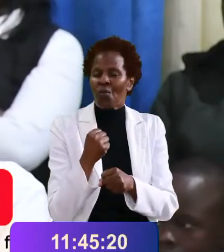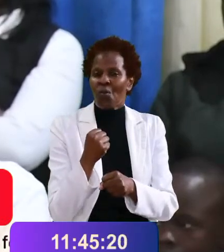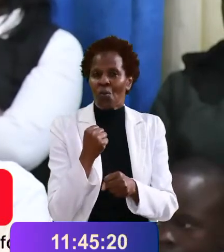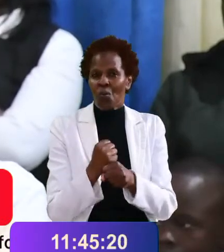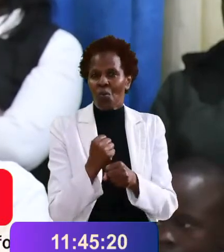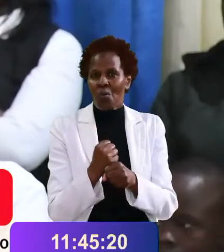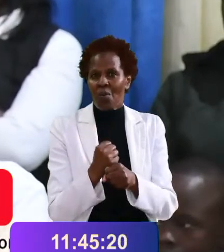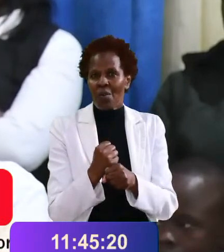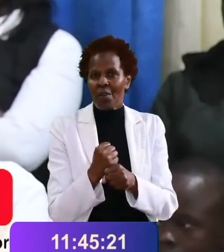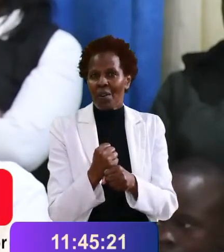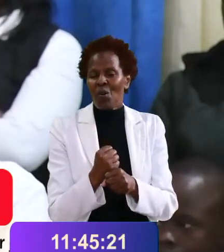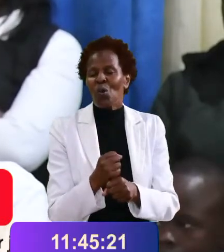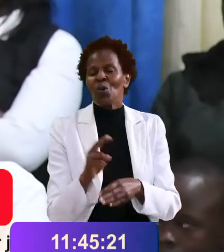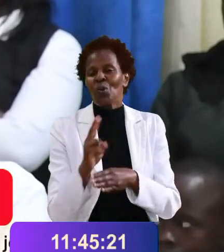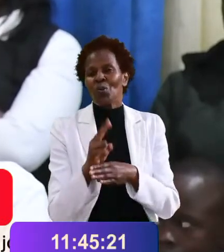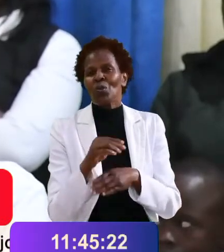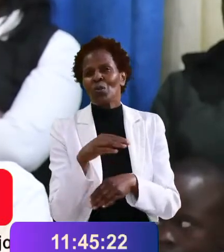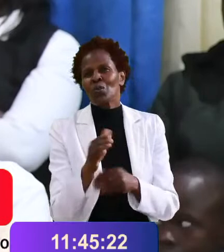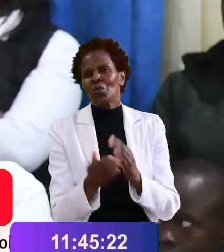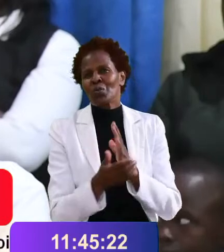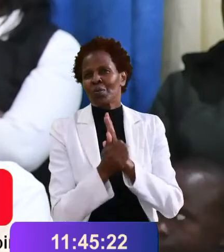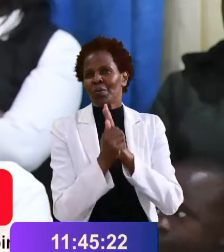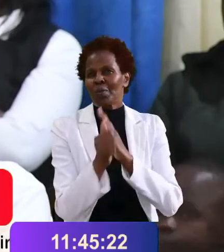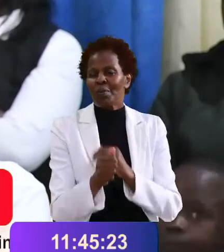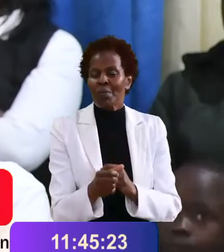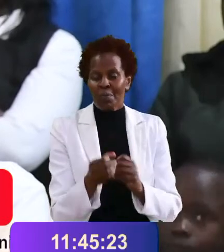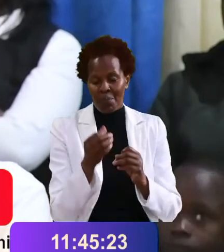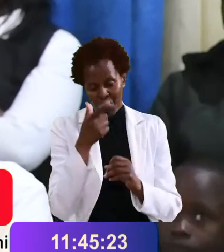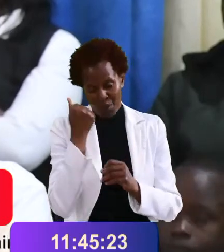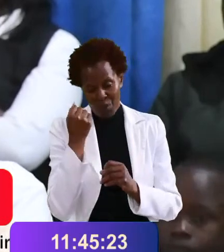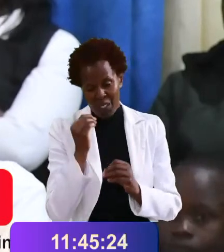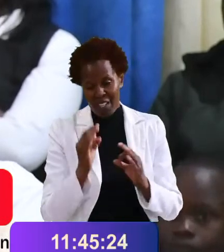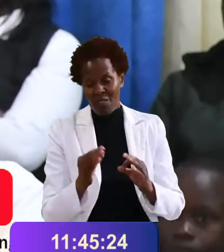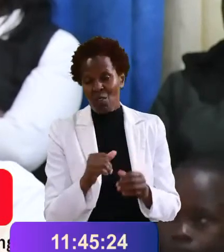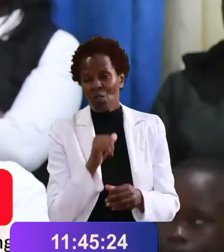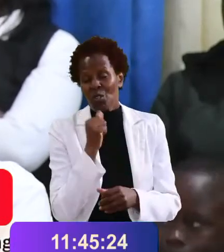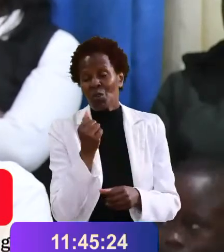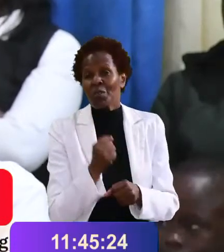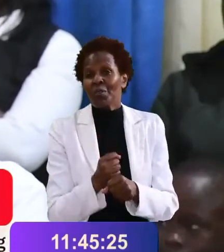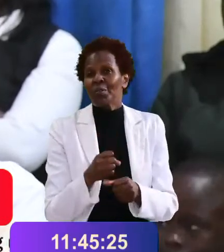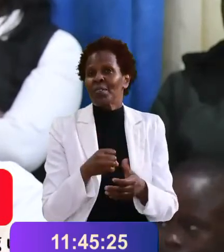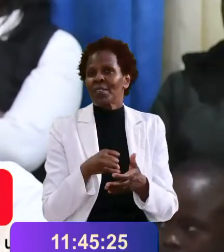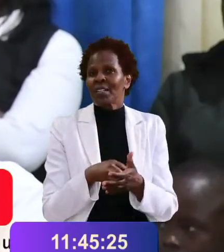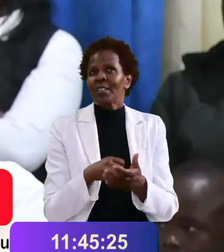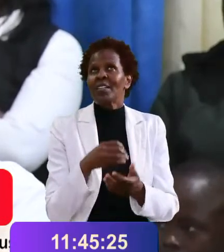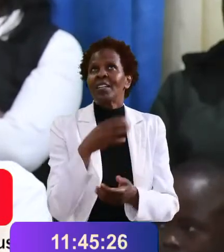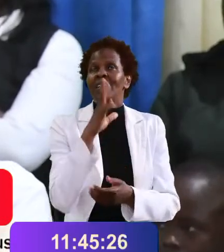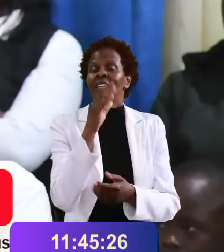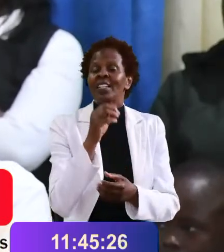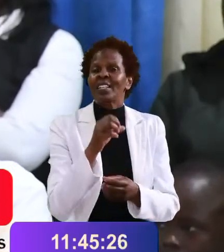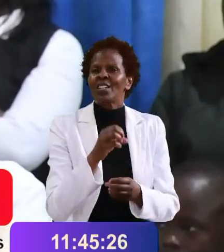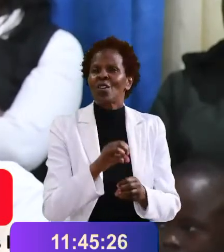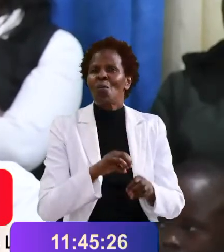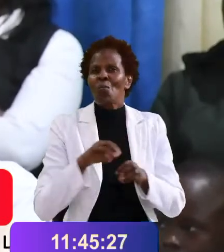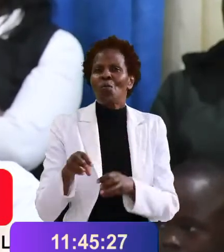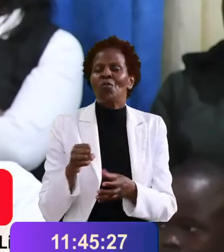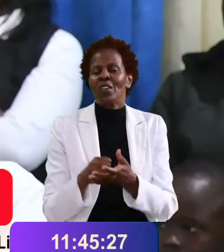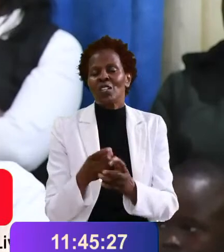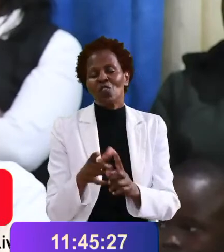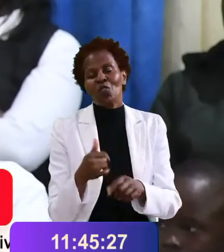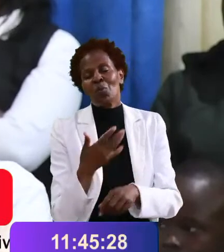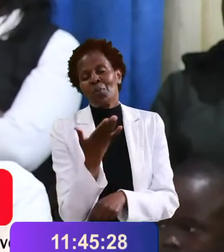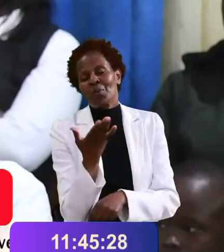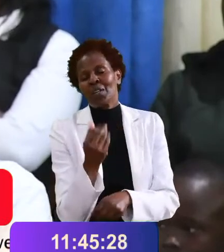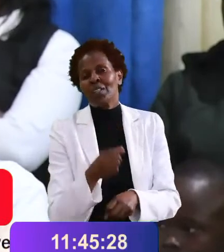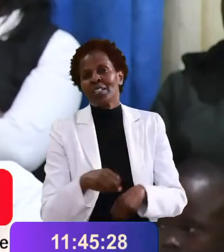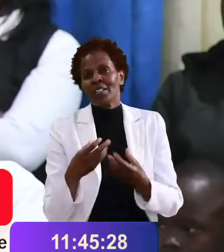fanyia kazi kipawa ulichopewa, kwa sababu usipofanyia kazi kipawa ulichopewa, Mungu atakunyang'anya na kumpea ule mwenye